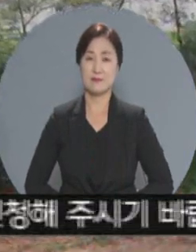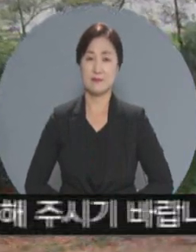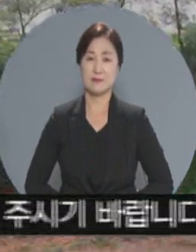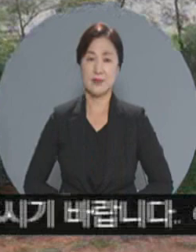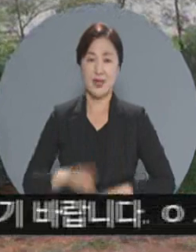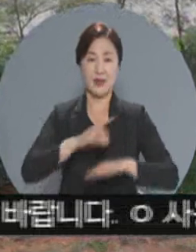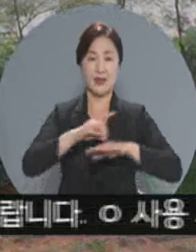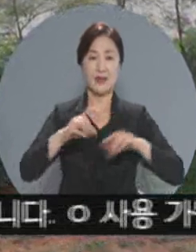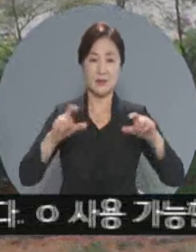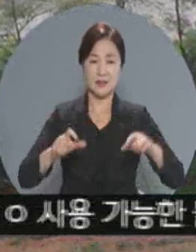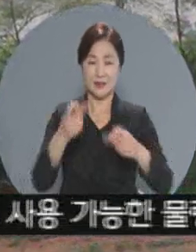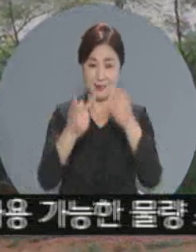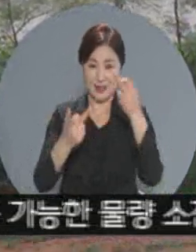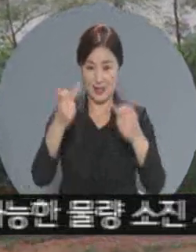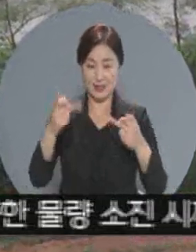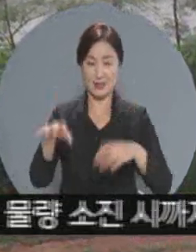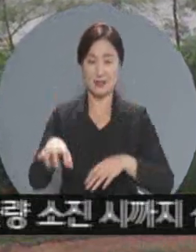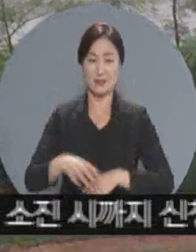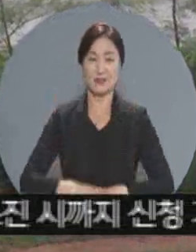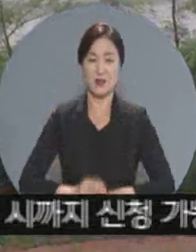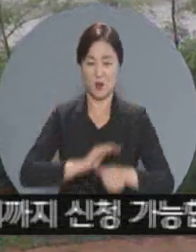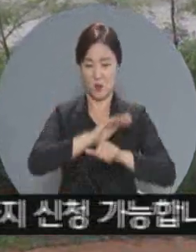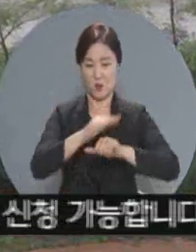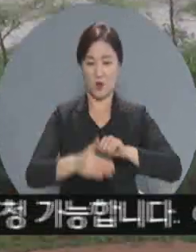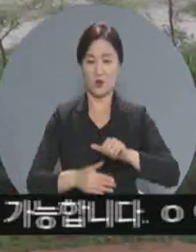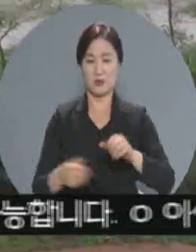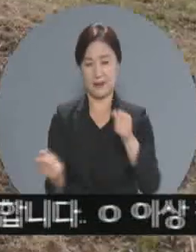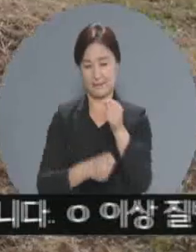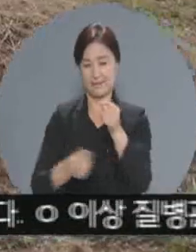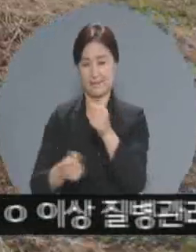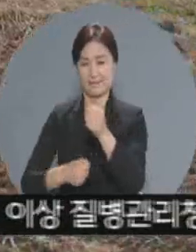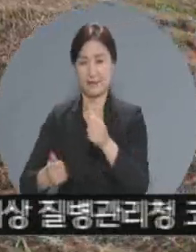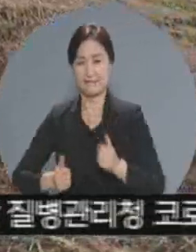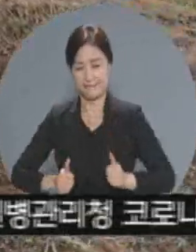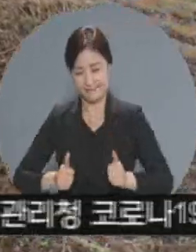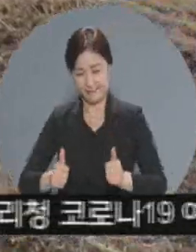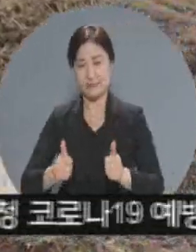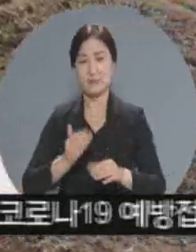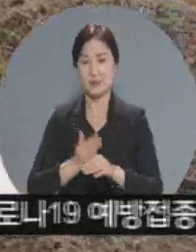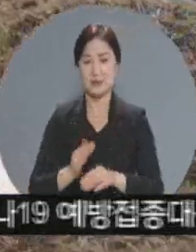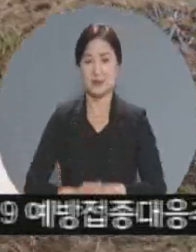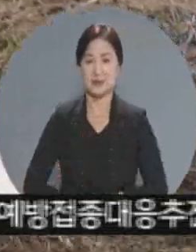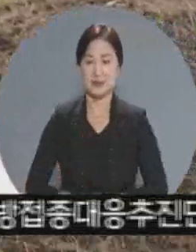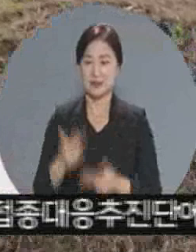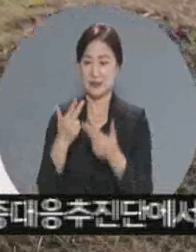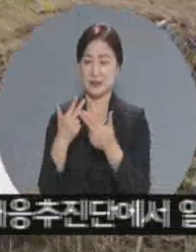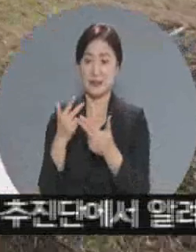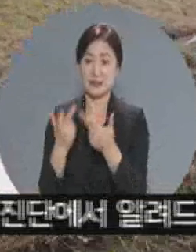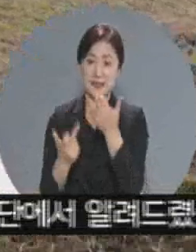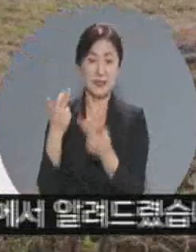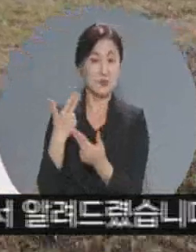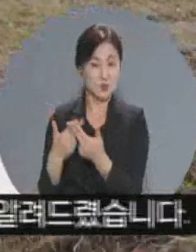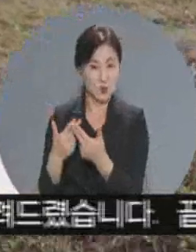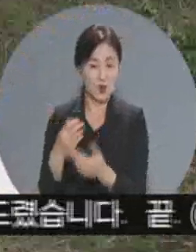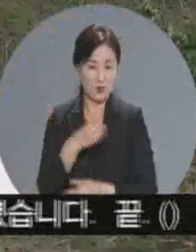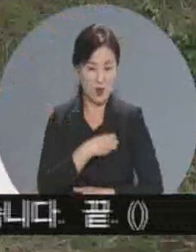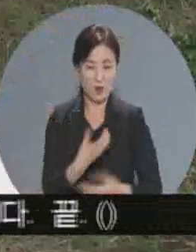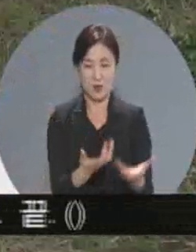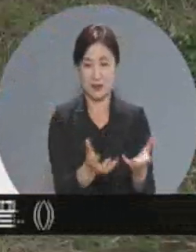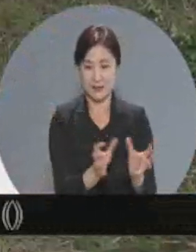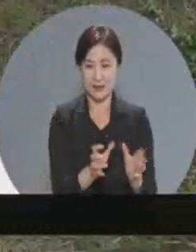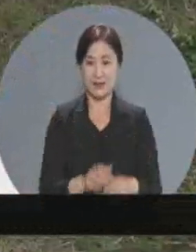해남 굴에 한 야산에서 봉분 벌쳐 작업이 한창입니다 팔림 조합 회원들로 구성돼 영림 다니